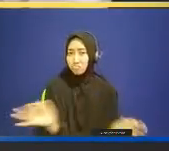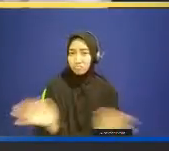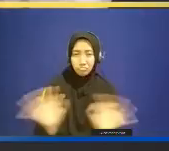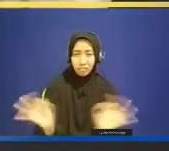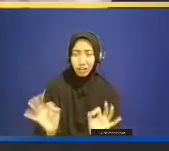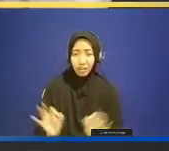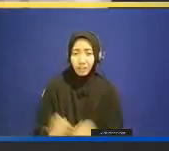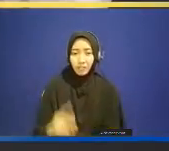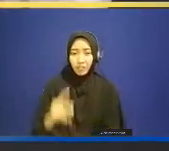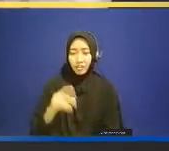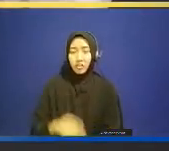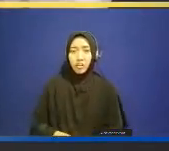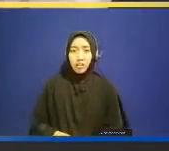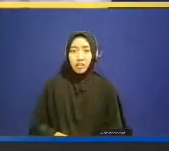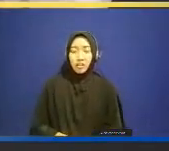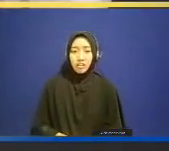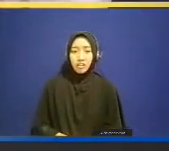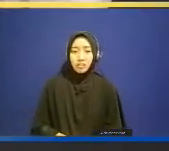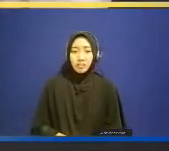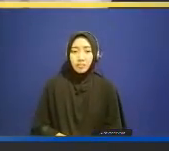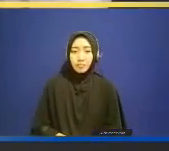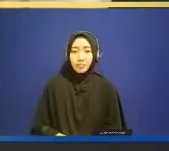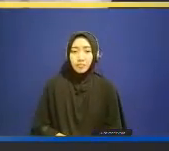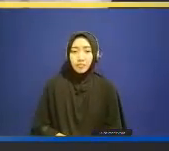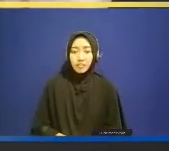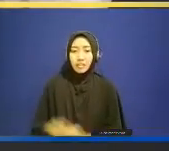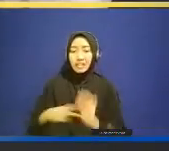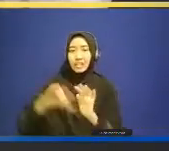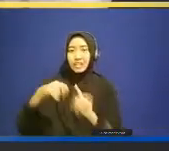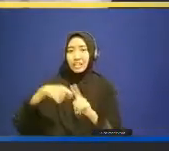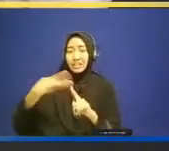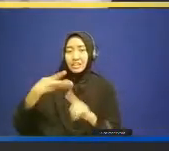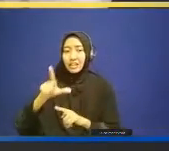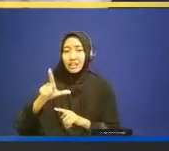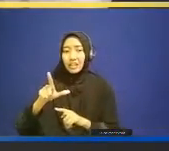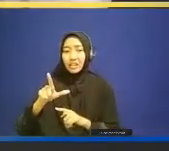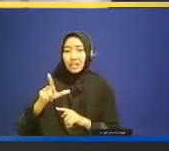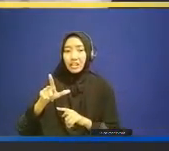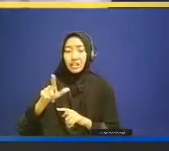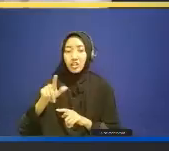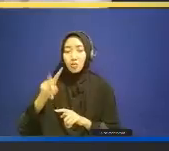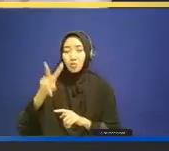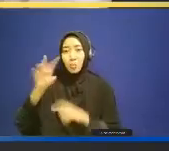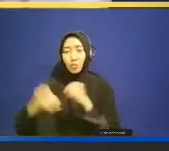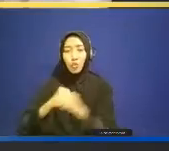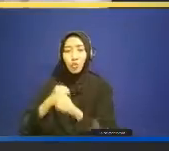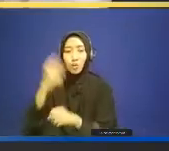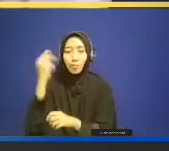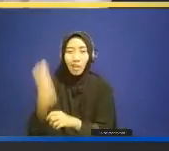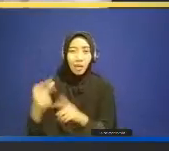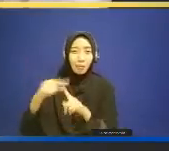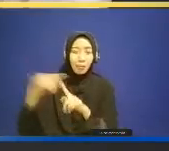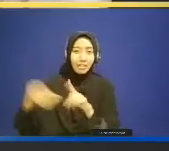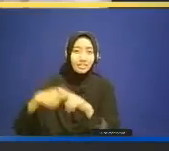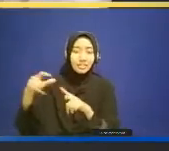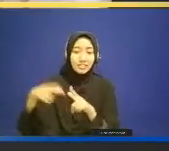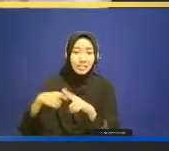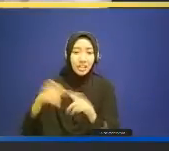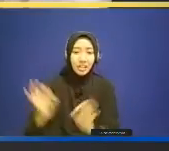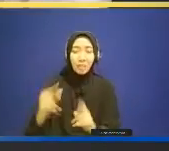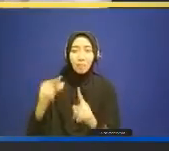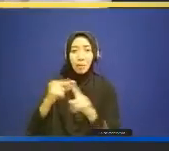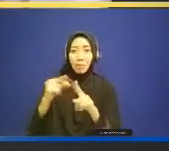royalti batubara no kemudian smelter nikel dikasih teks holiday 20 tahun gak bayar pajak tidak bayar